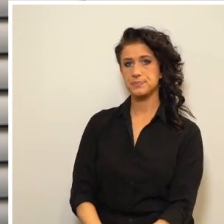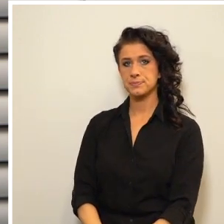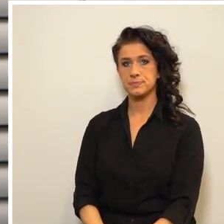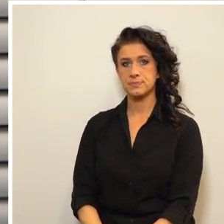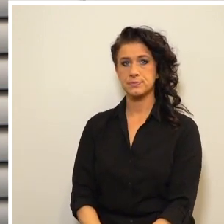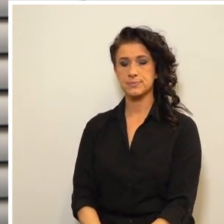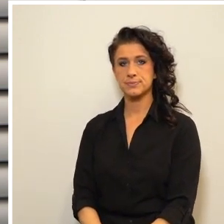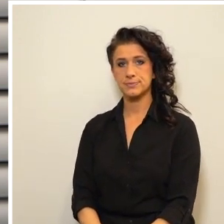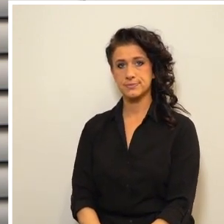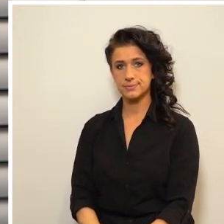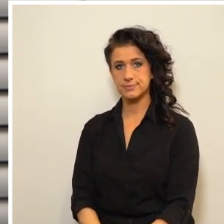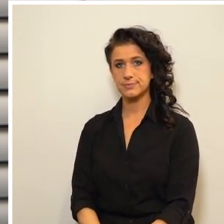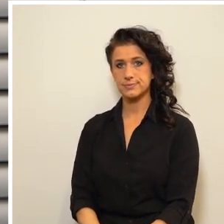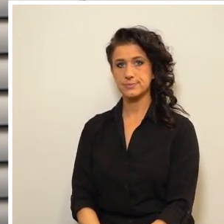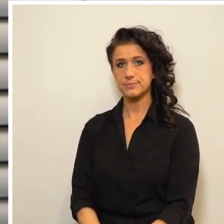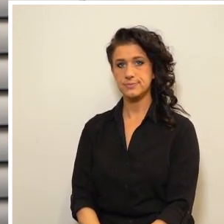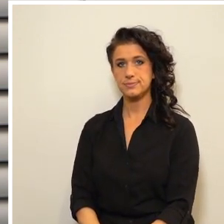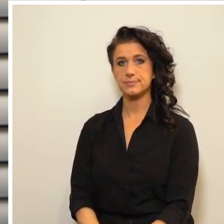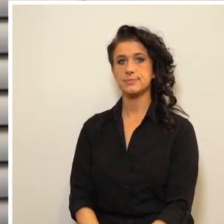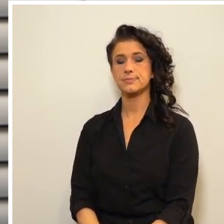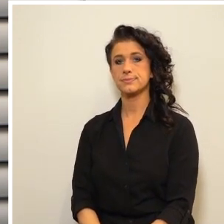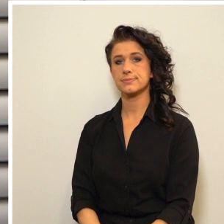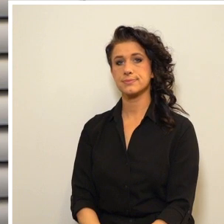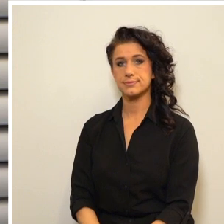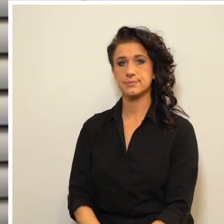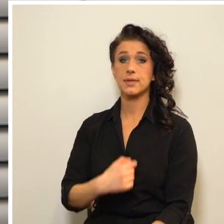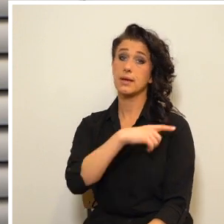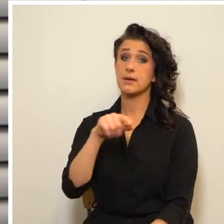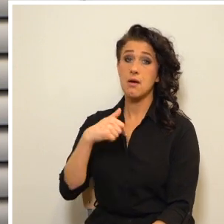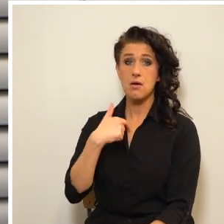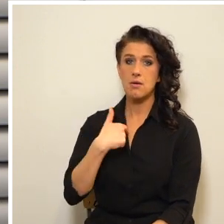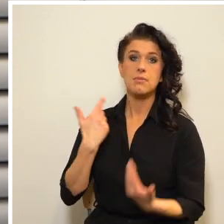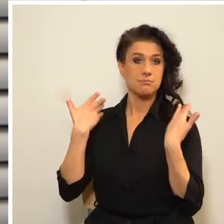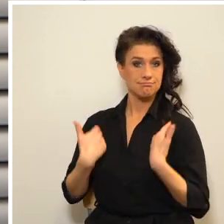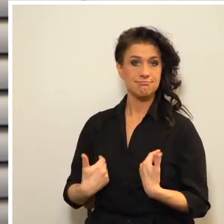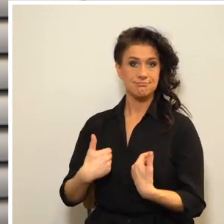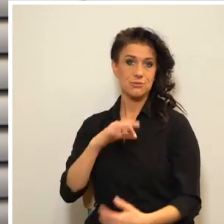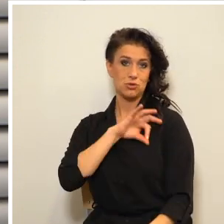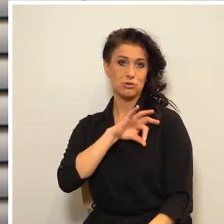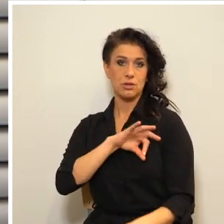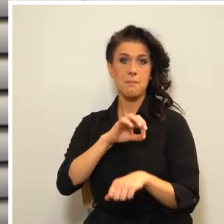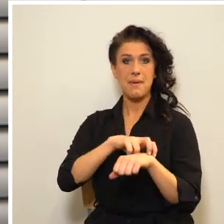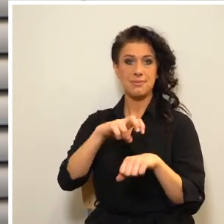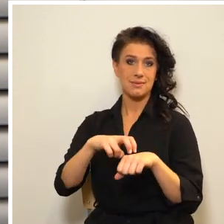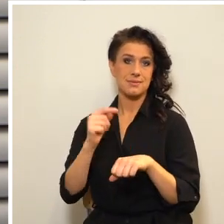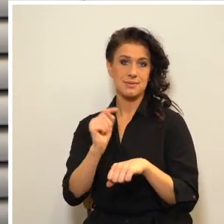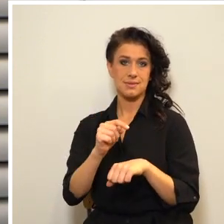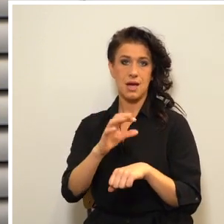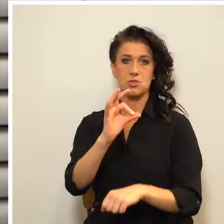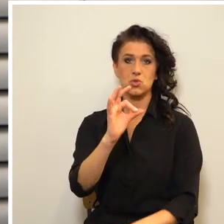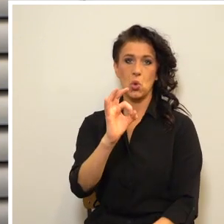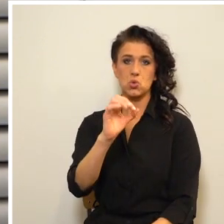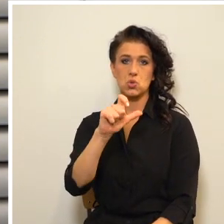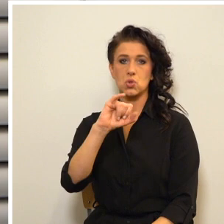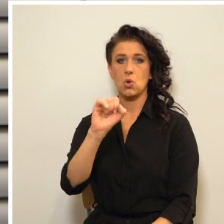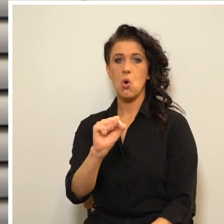formie transplantologii Nazwijmy to tak umownie natomiast No my jest socjologia medycyny i i choroby i